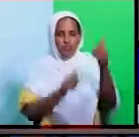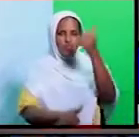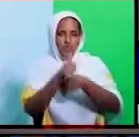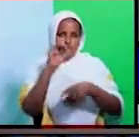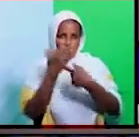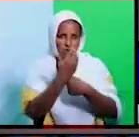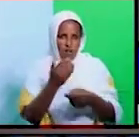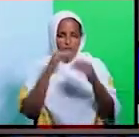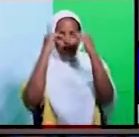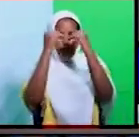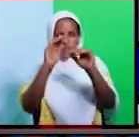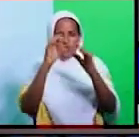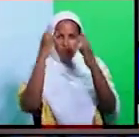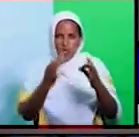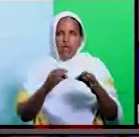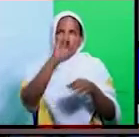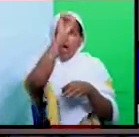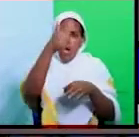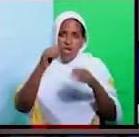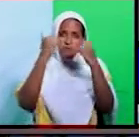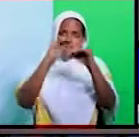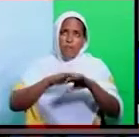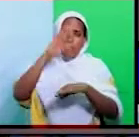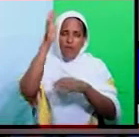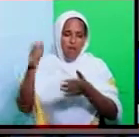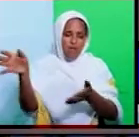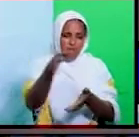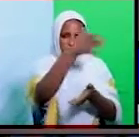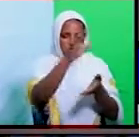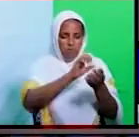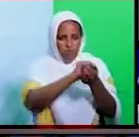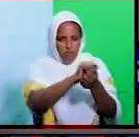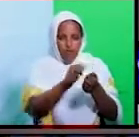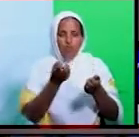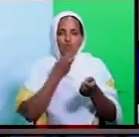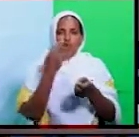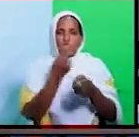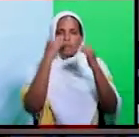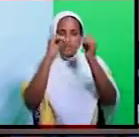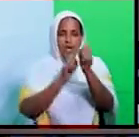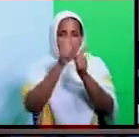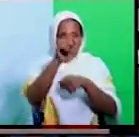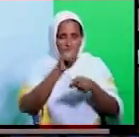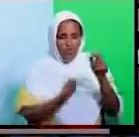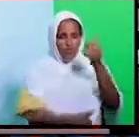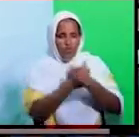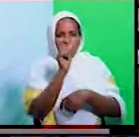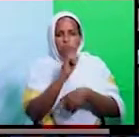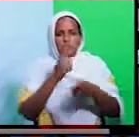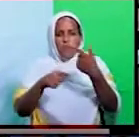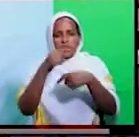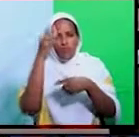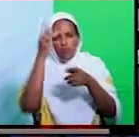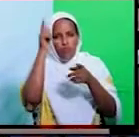ስለሆነ ቅዱሳት መጽሐፍት የተጻፉት የቤተ ክርስቲያንን እምነት ለማስረዳት፣ ለማስተማር፣ ለመጠበቅ ስለሆነ እና ከዚህም